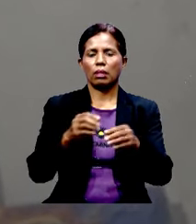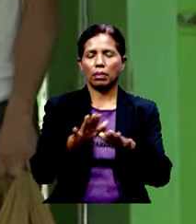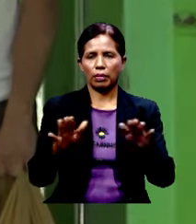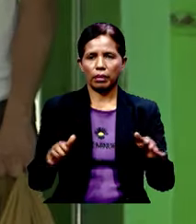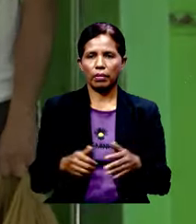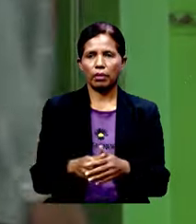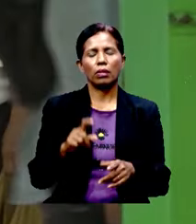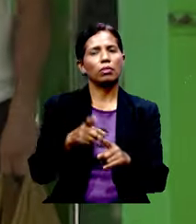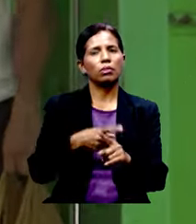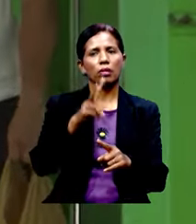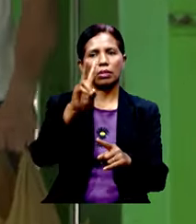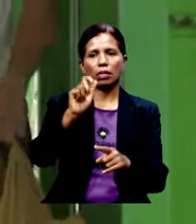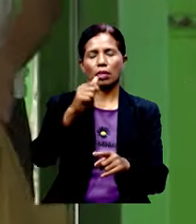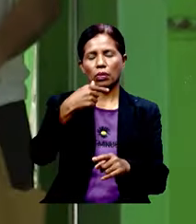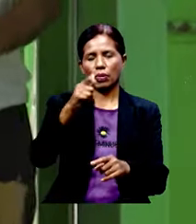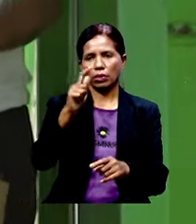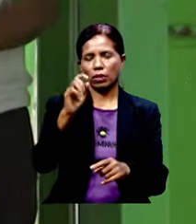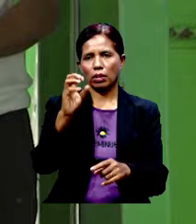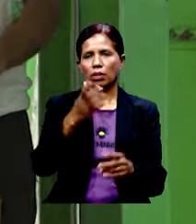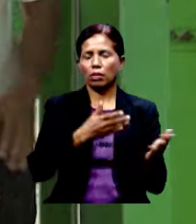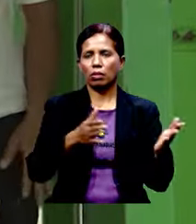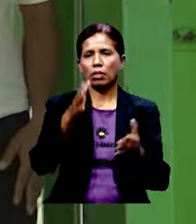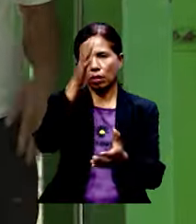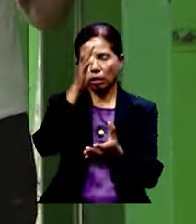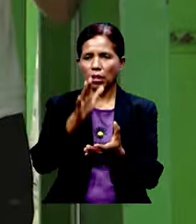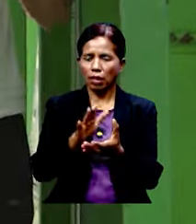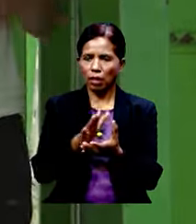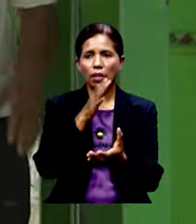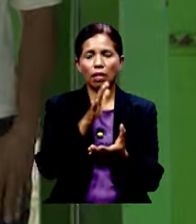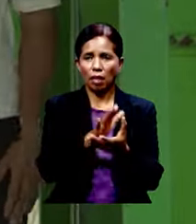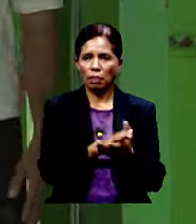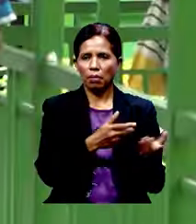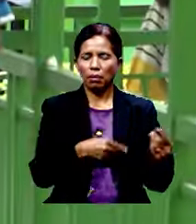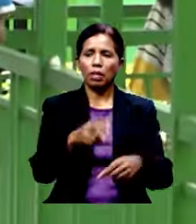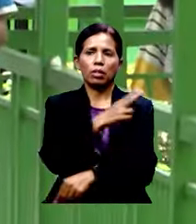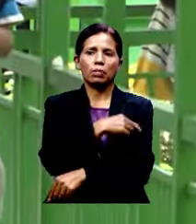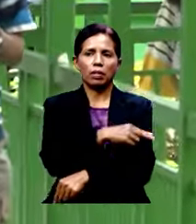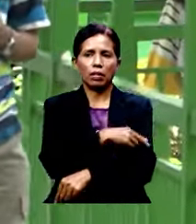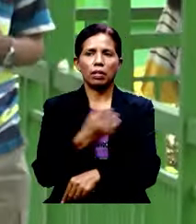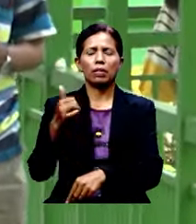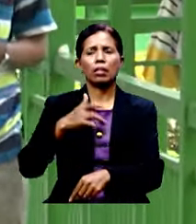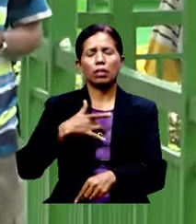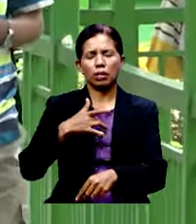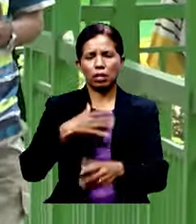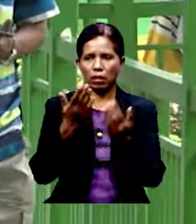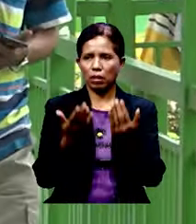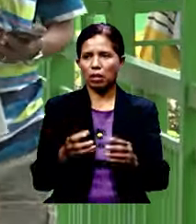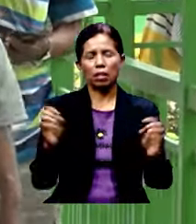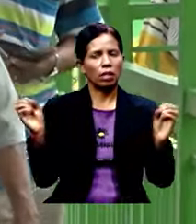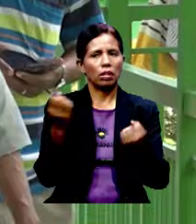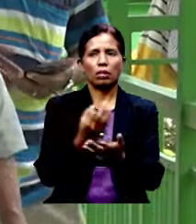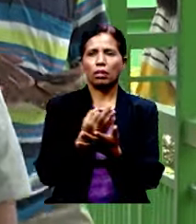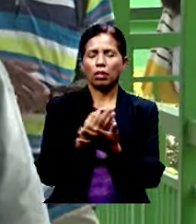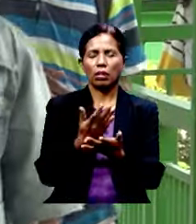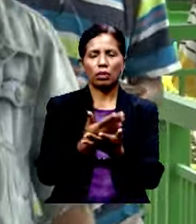Durante fulan ruona, Agustino Mendonça lorinia kaben halu tratamento i Hospital Nasional no sira senti toran tambalai ona osan